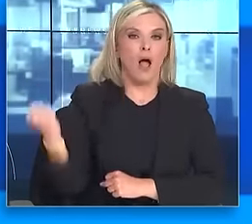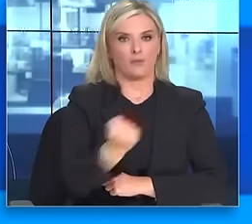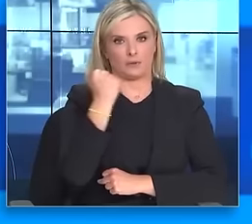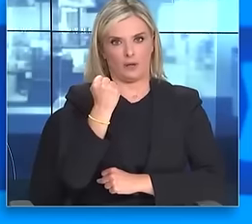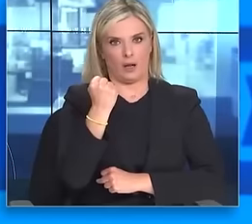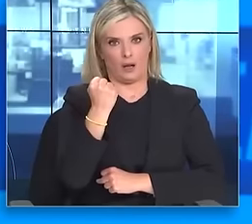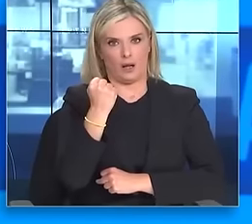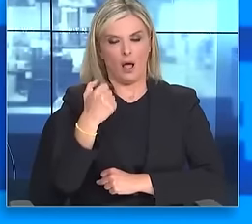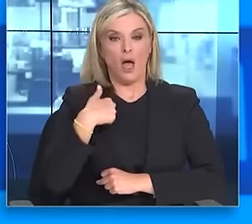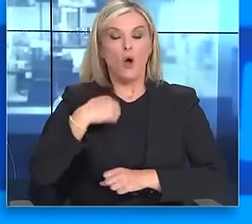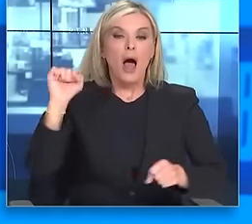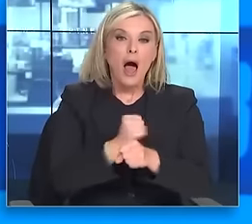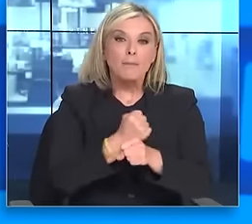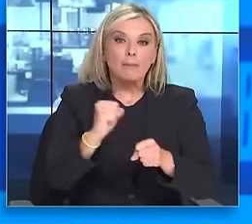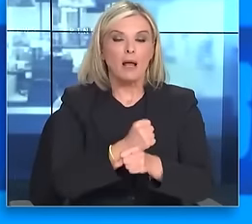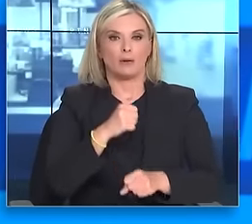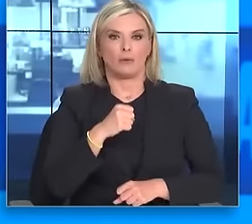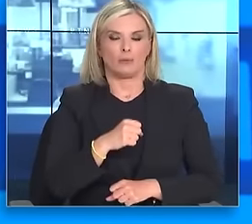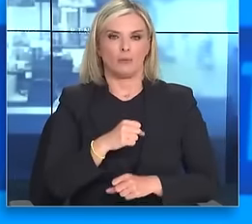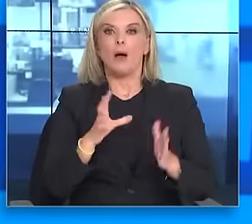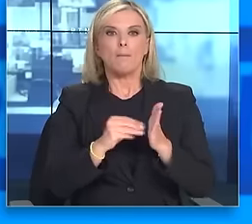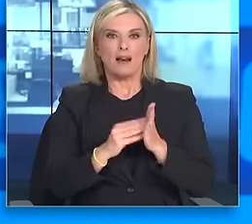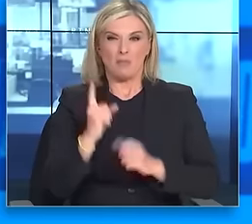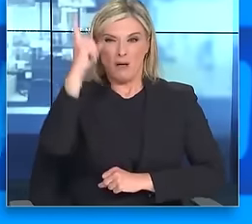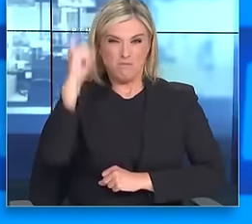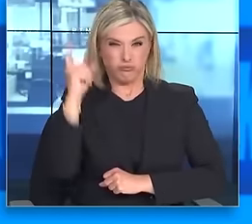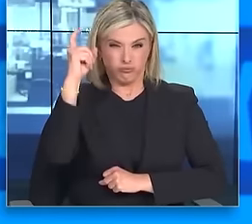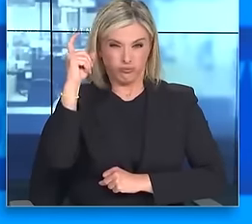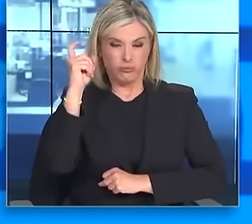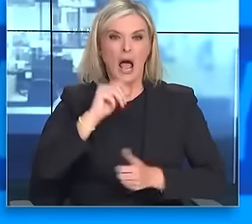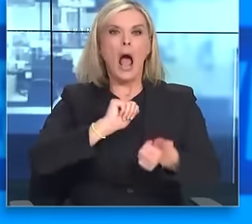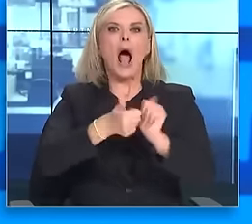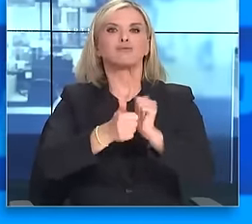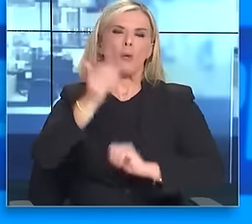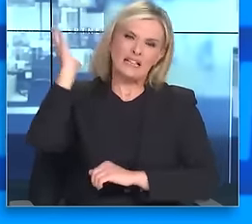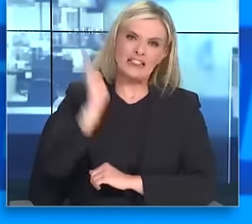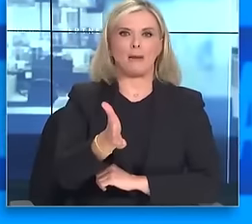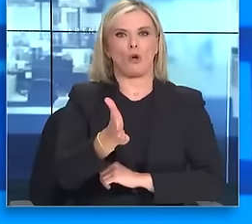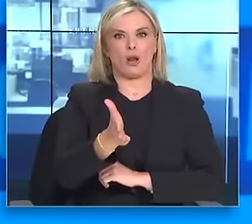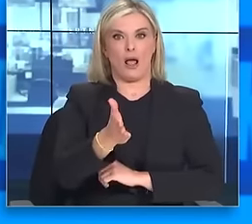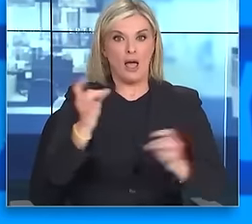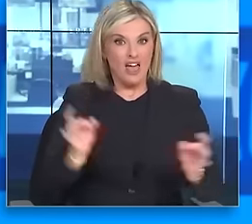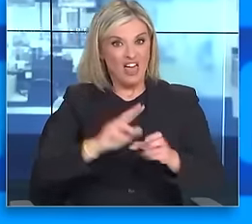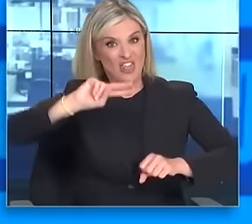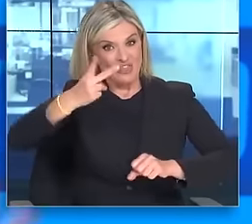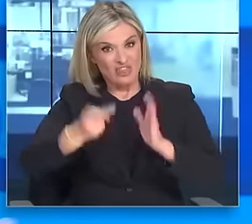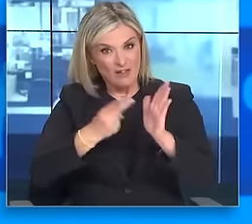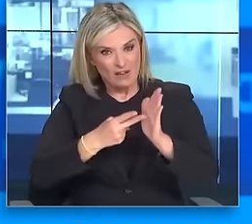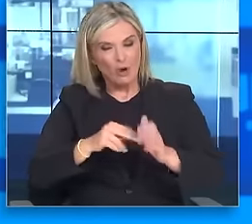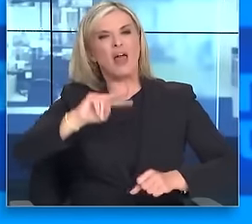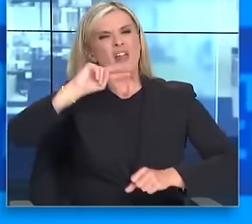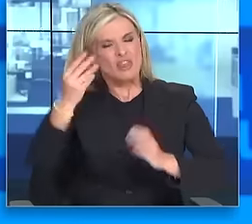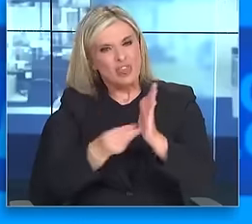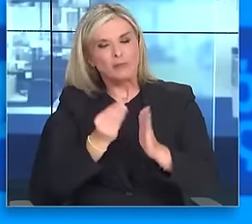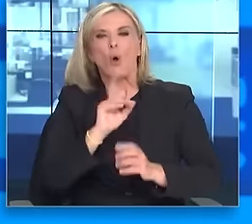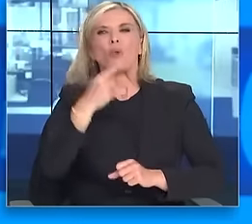αυτό. Πέφτει η κροτίδα, αυτόματη τιμωρία. Αυτό ξαναπέφτει, διπλασιασμός της ποινής. Χωρίς ούτε πολύ